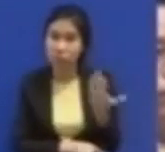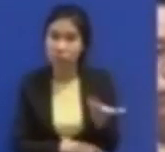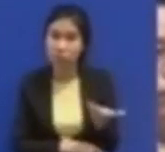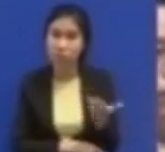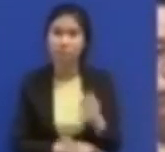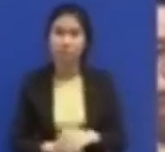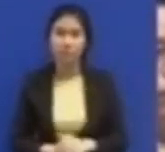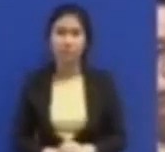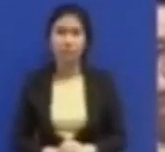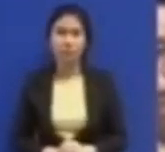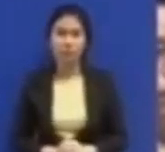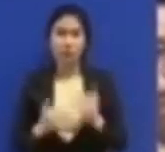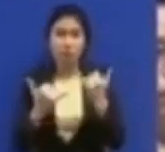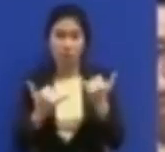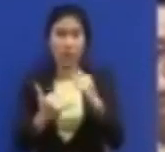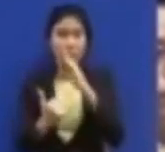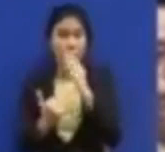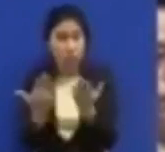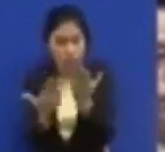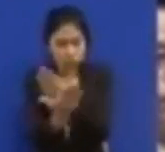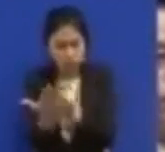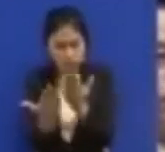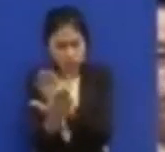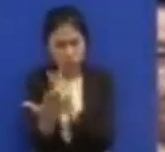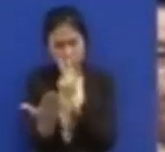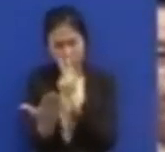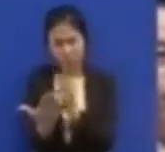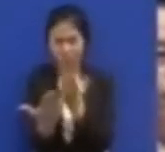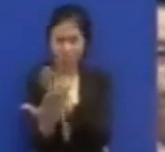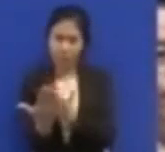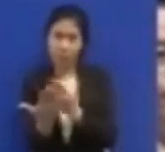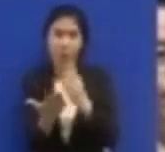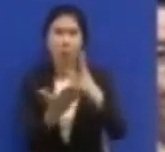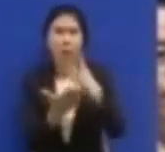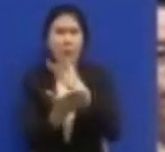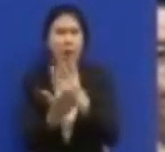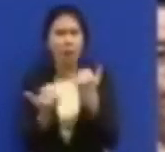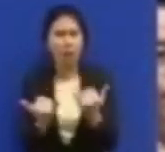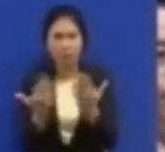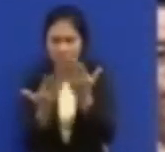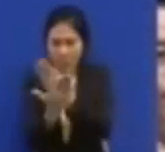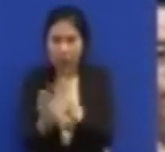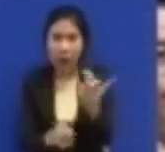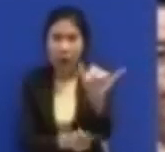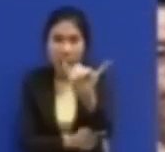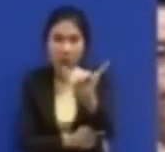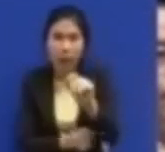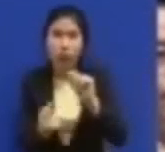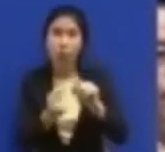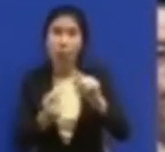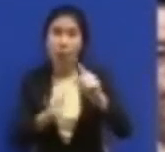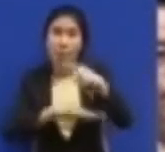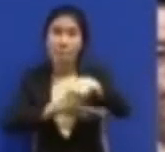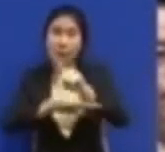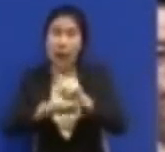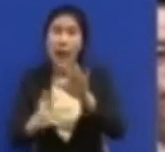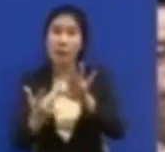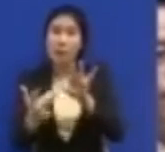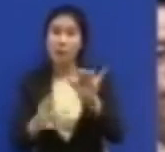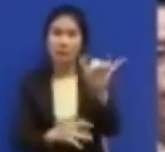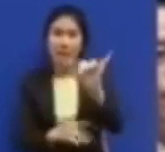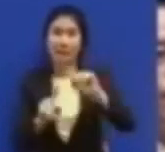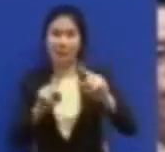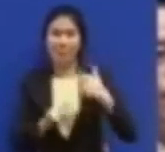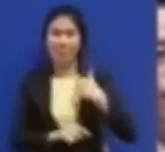ถ้ากำลังพิจารณาอยู่นี่วาระนี้ยังไม่ได้พิจารณาครับเลือกประธานอยู่เสนอเลื่อนเล